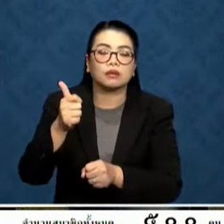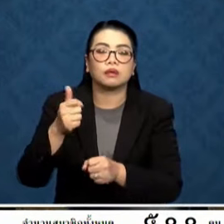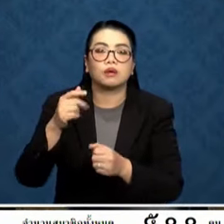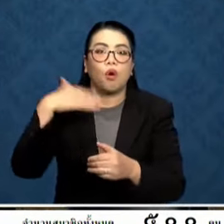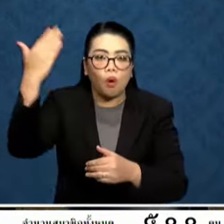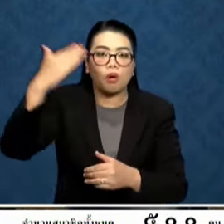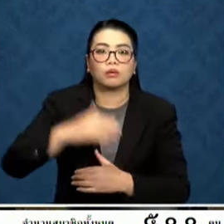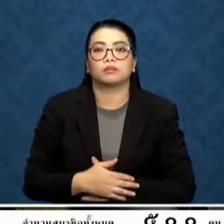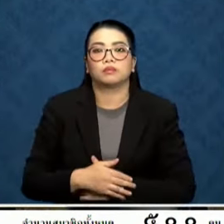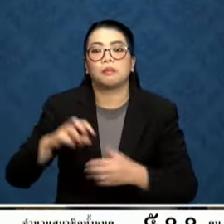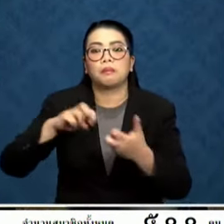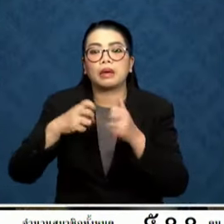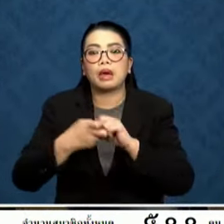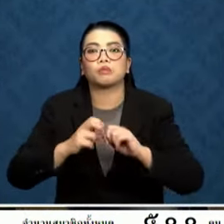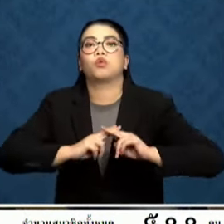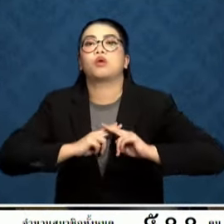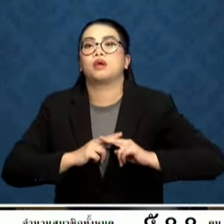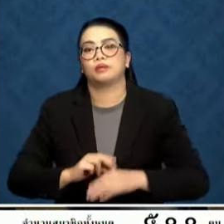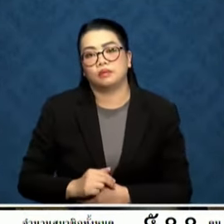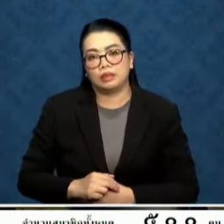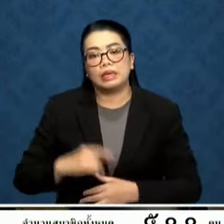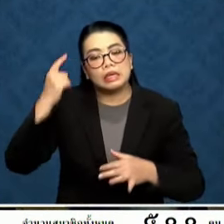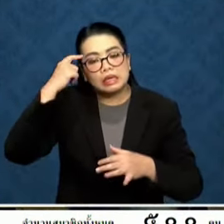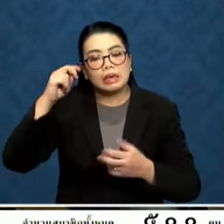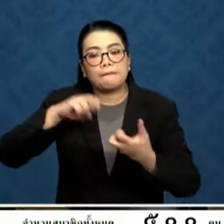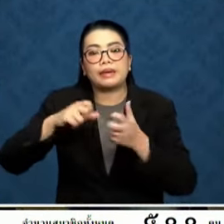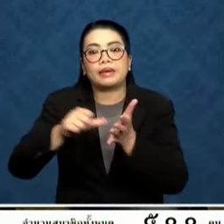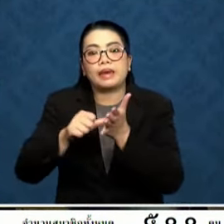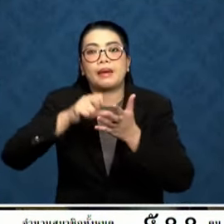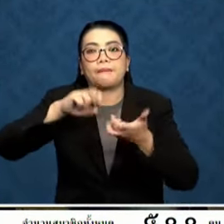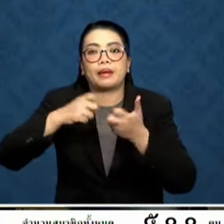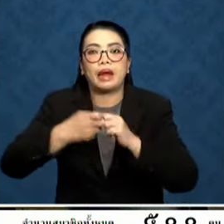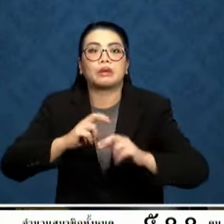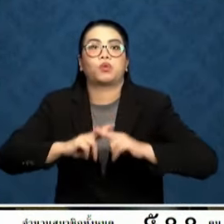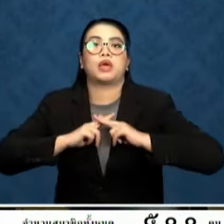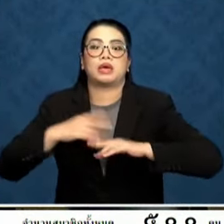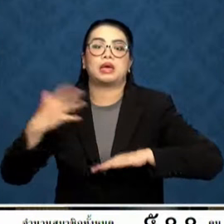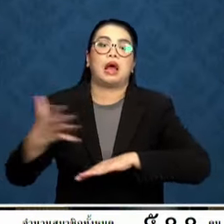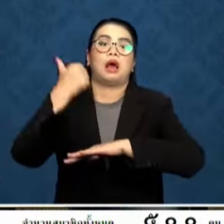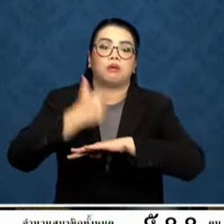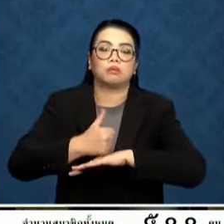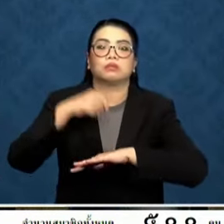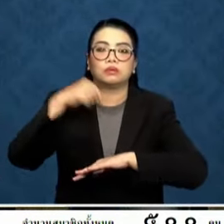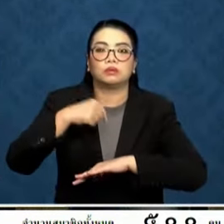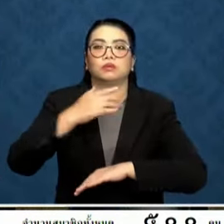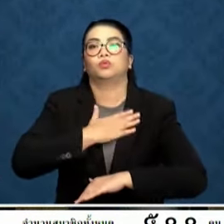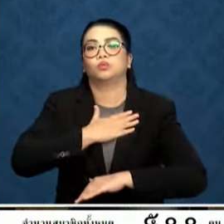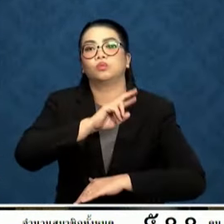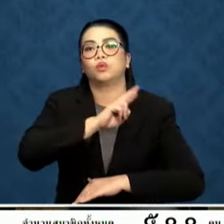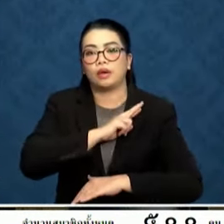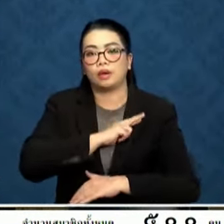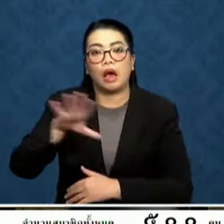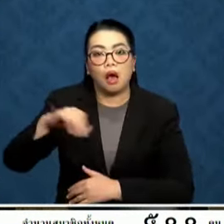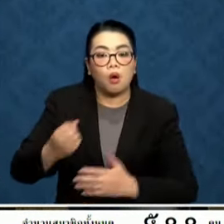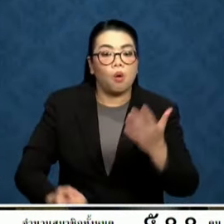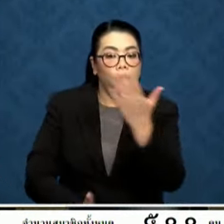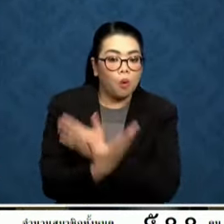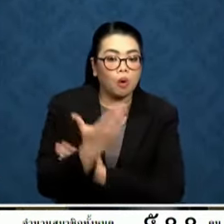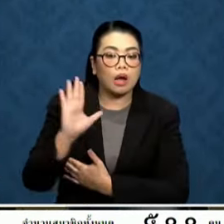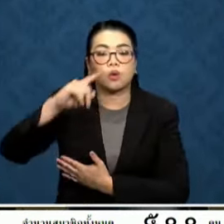ปัญหาวิกฤตทางการเมืองของตนเองโดยเอาโอกาสและอนาคต